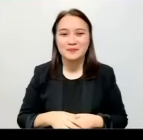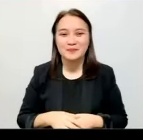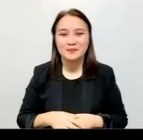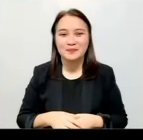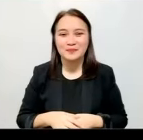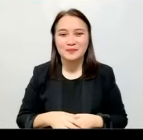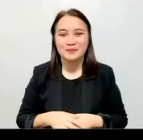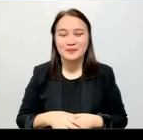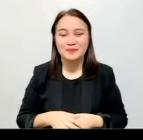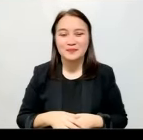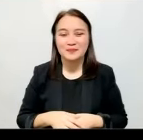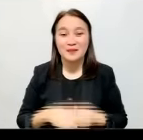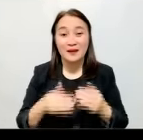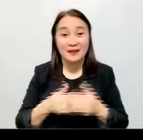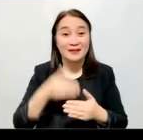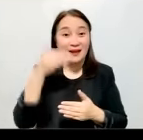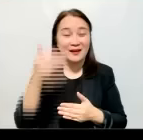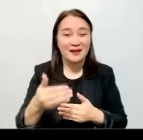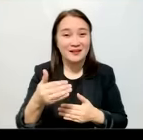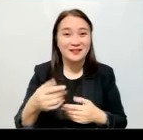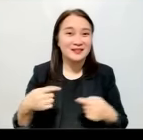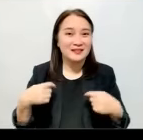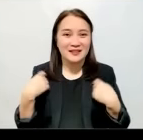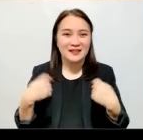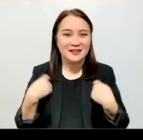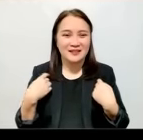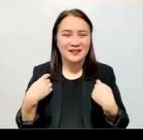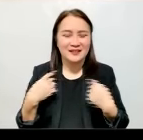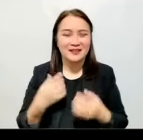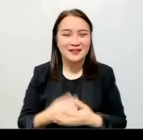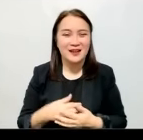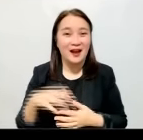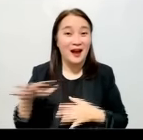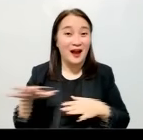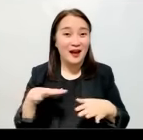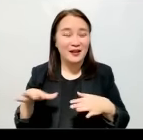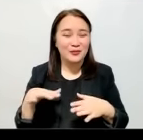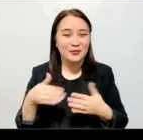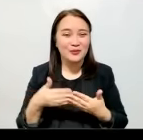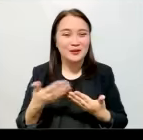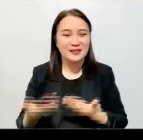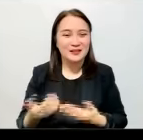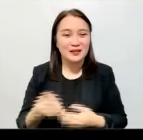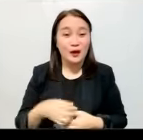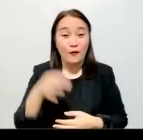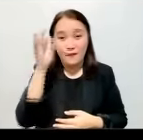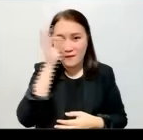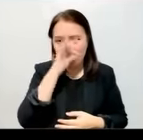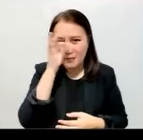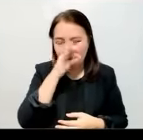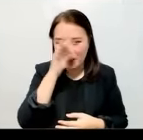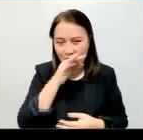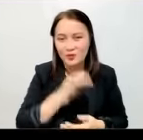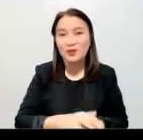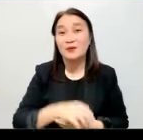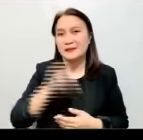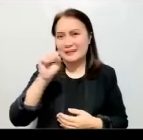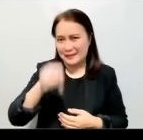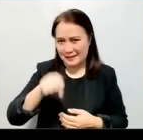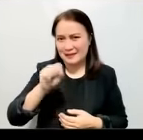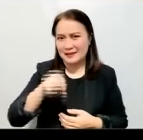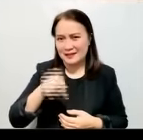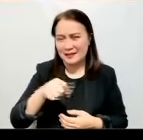The next teen Hollywood stars. At ang bida, Filipino. Yes, siya si